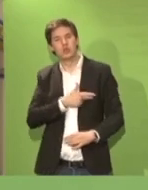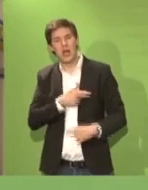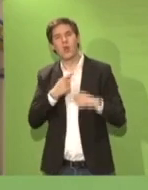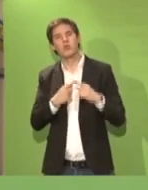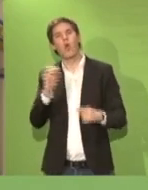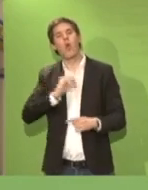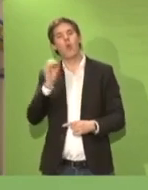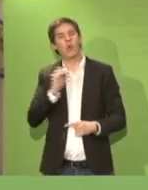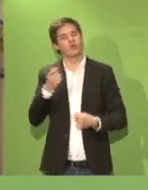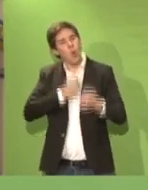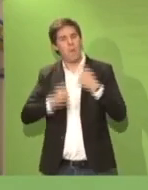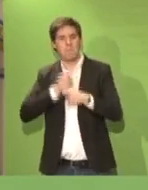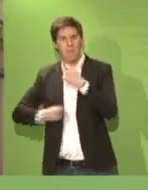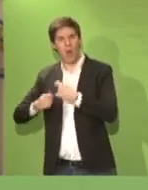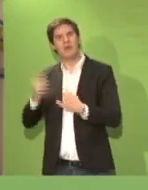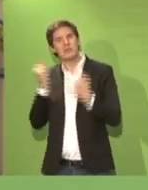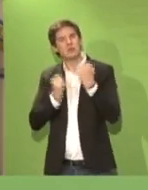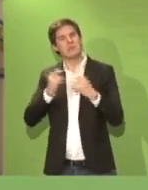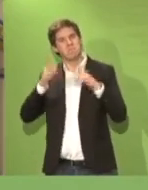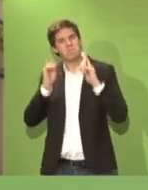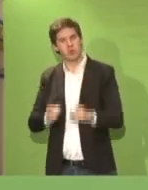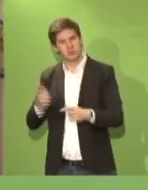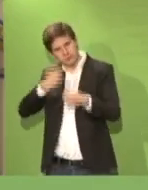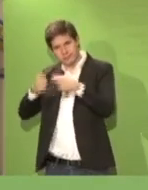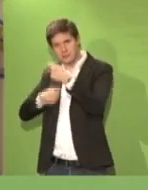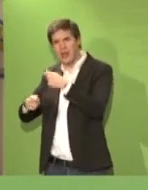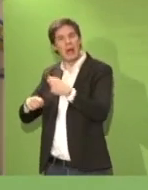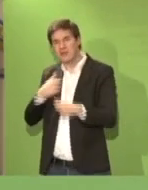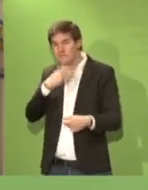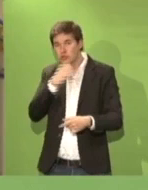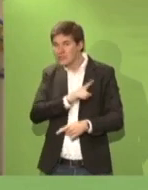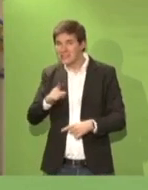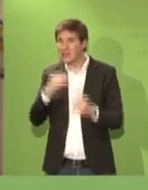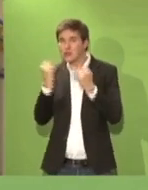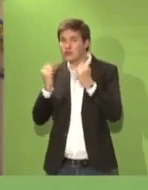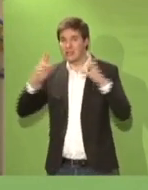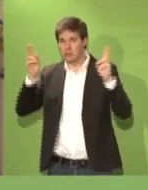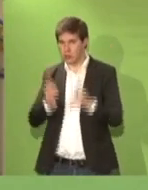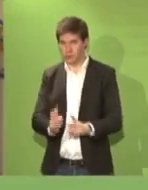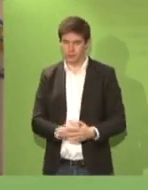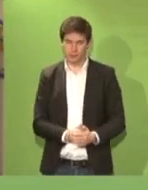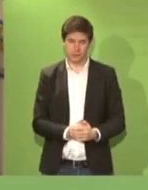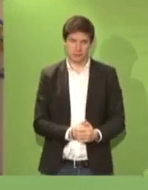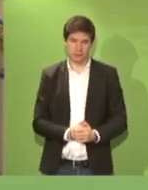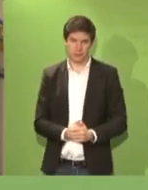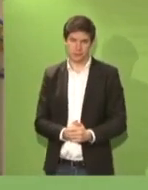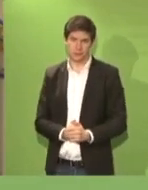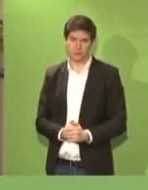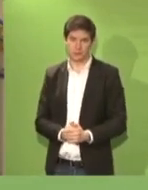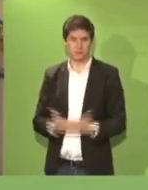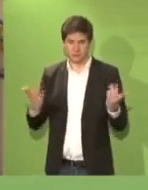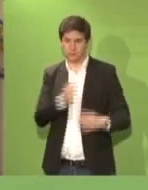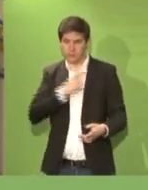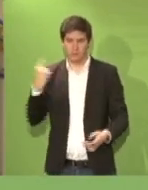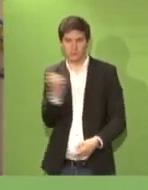der Industriegesellschaft, aber eben auch nicht den Abbau der Industrie. Auch wir